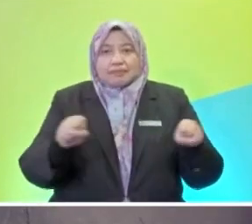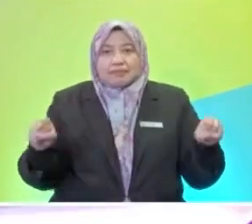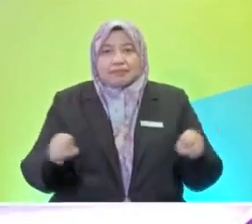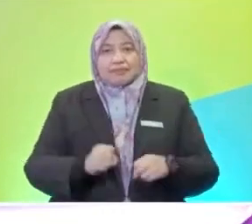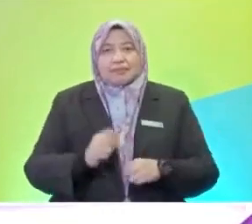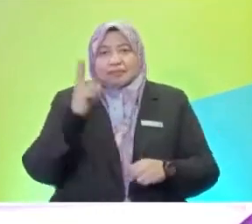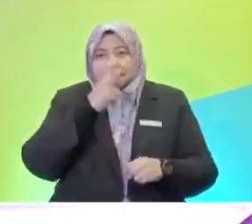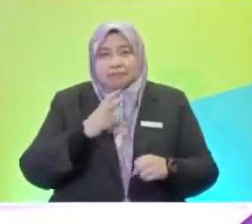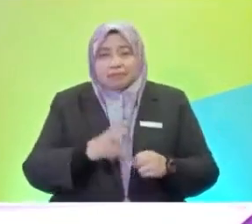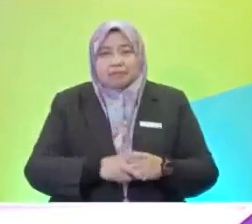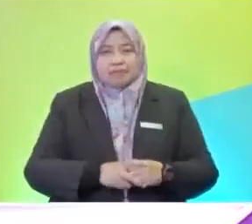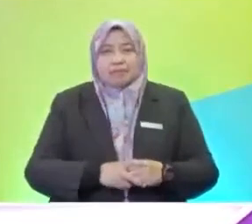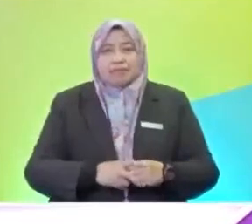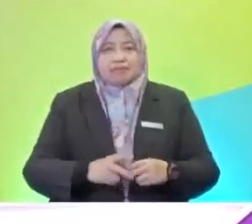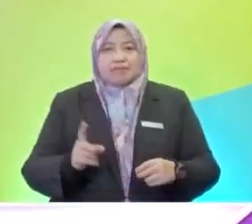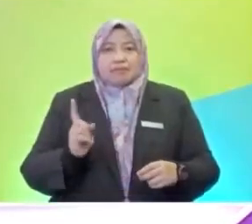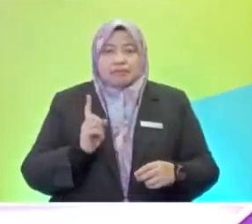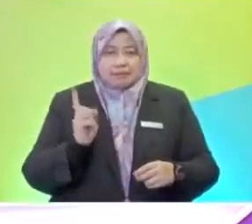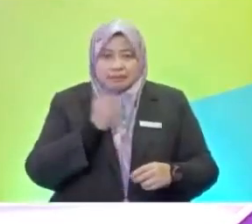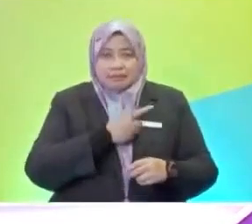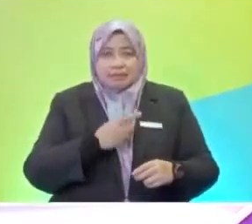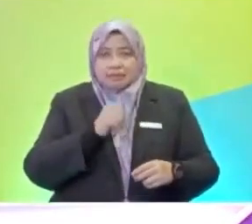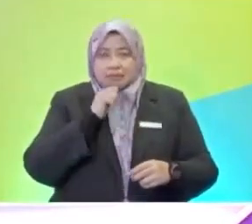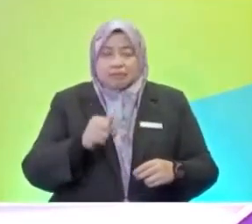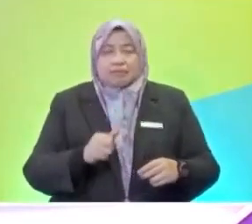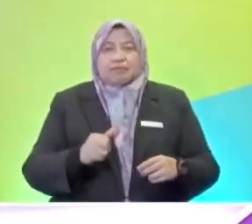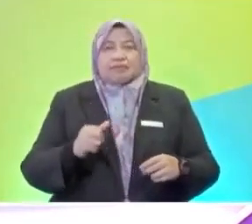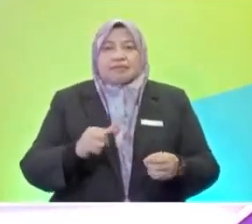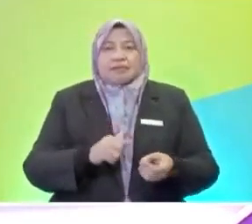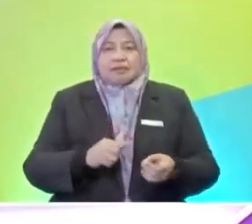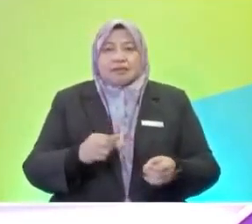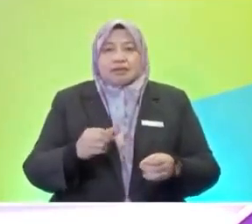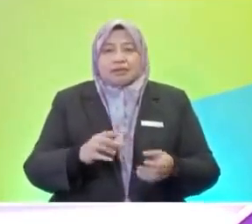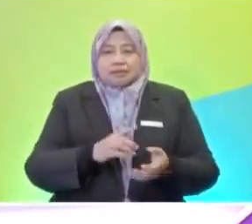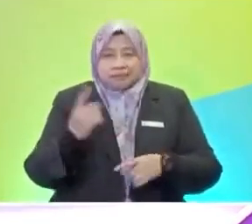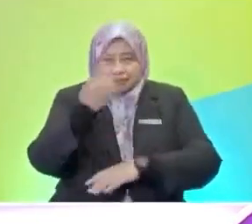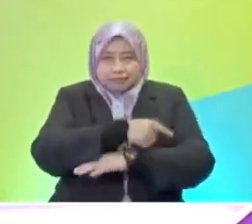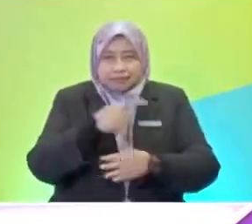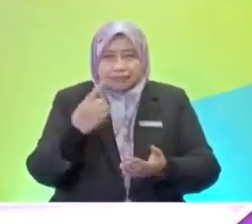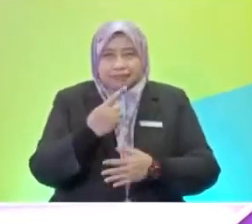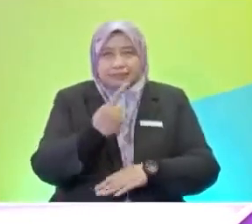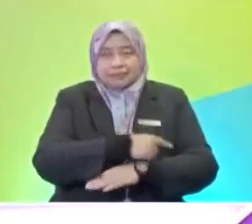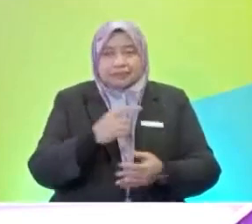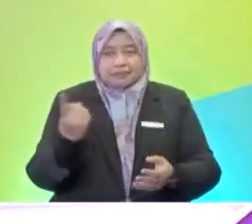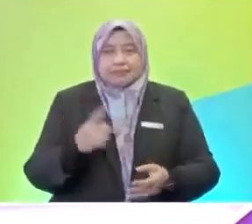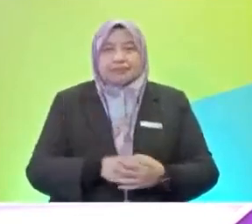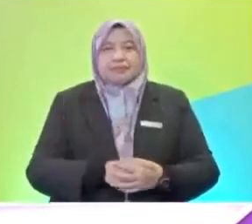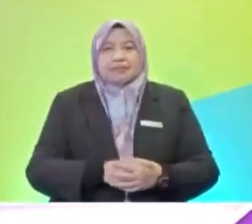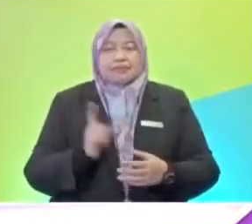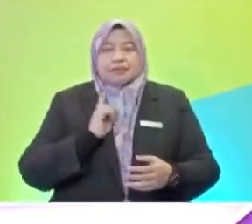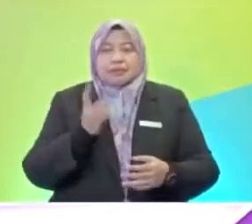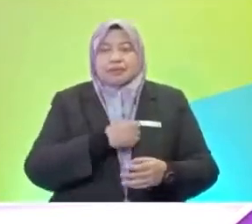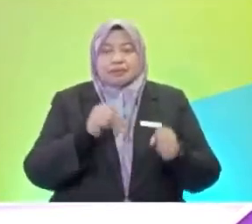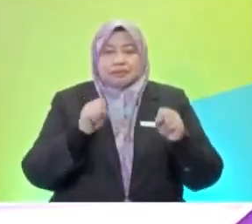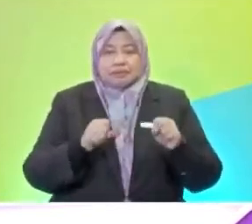dia juga bukan saja untuk kegunaan seharian dia juga kita boleh gunakan dalam melintasi berbagai macam